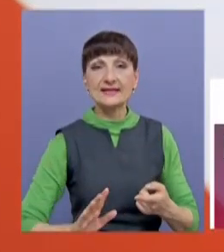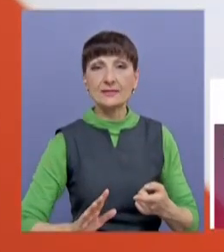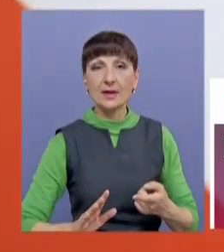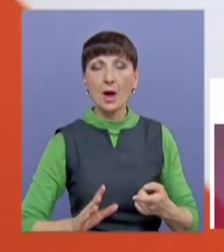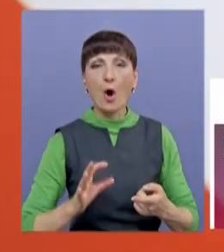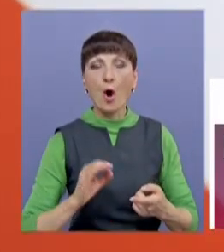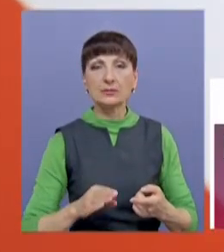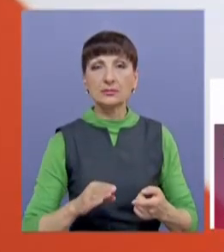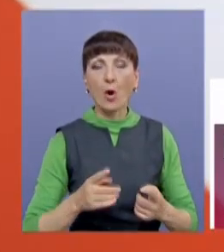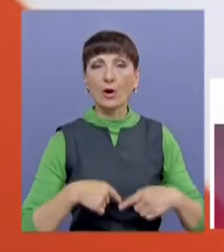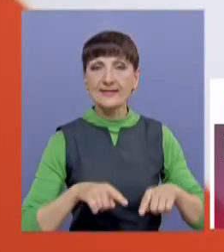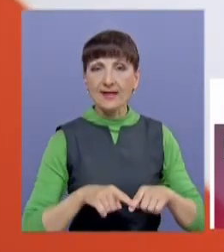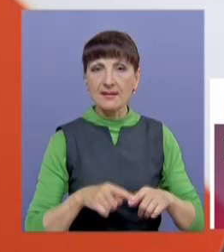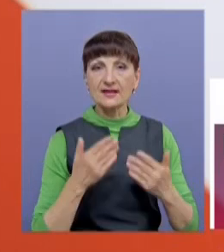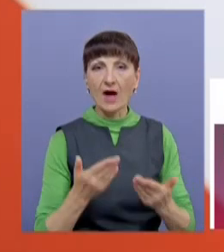независимые организации, местная.